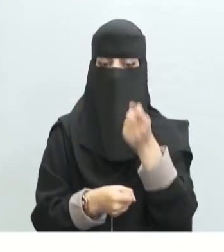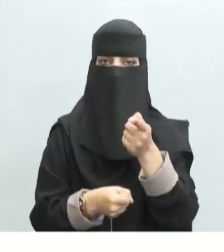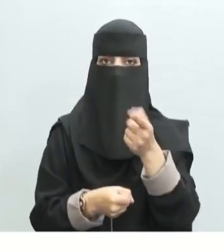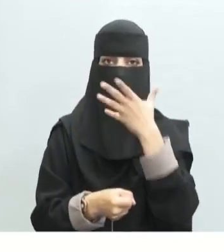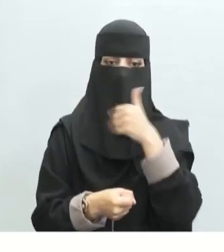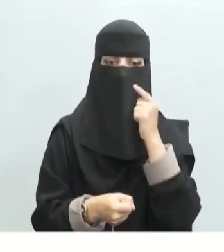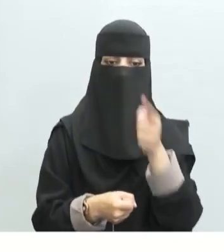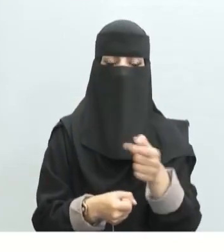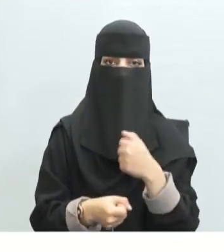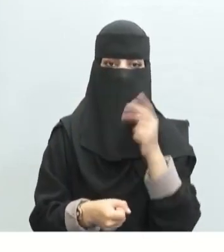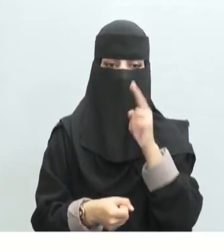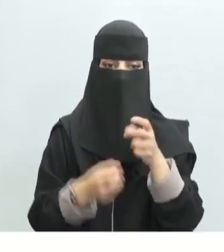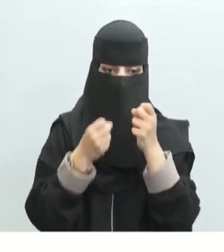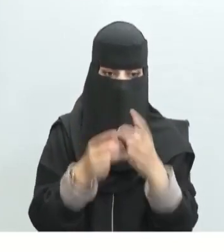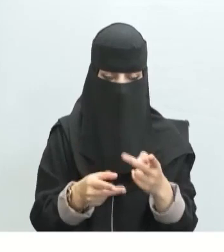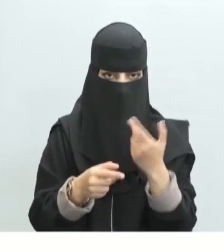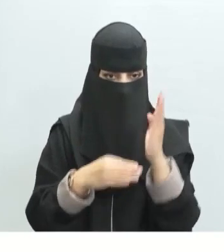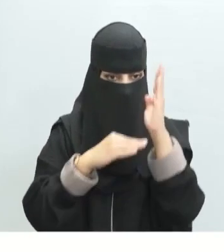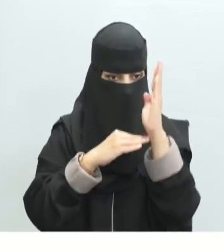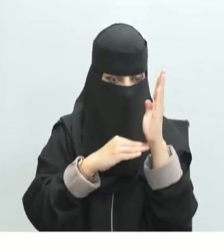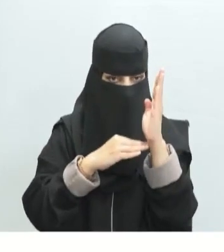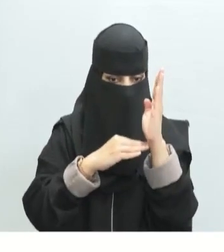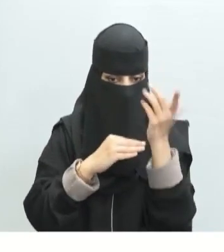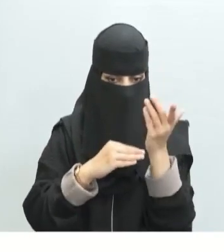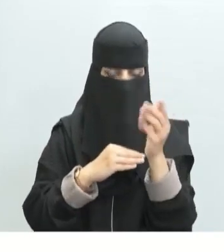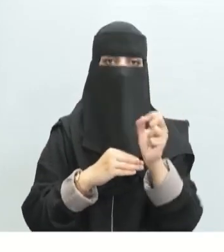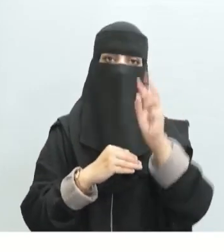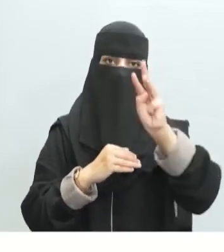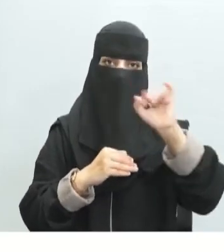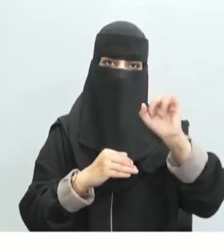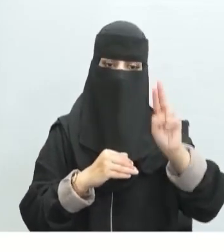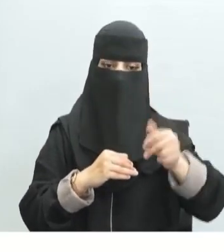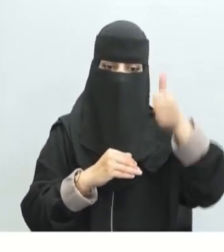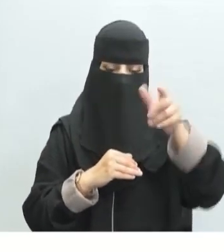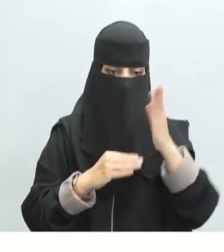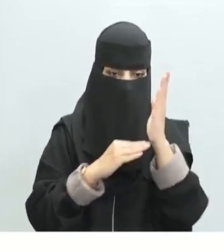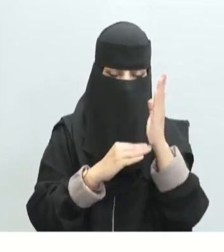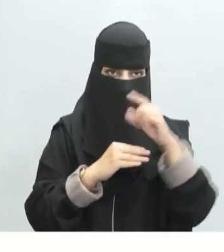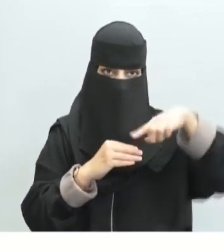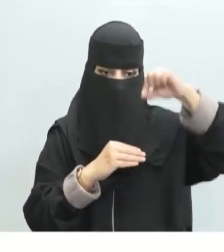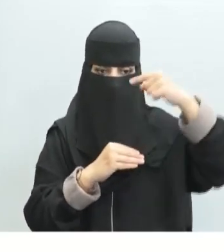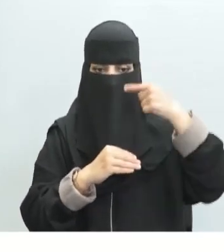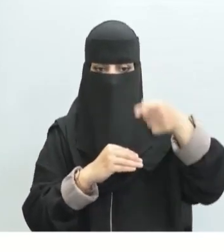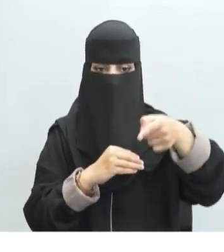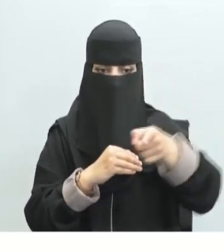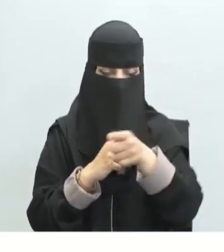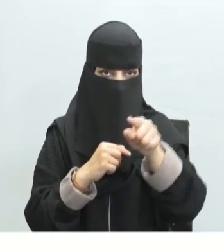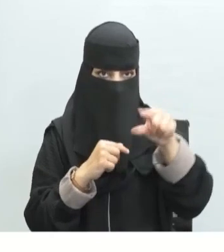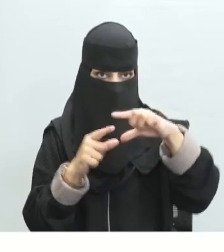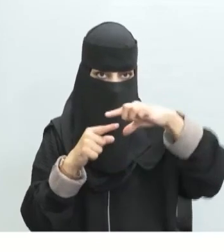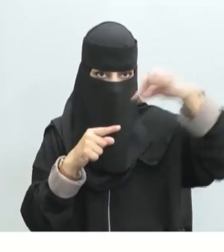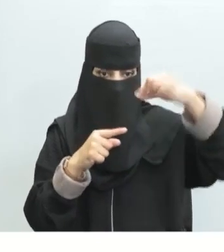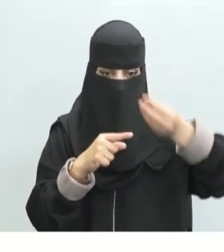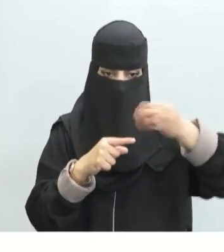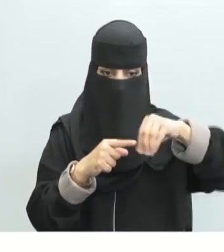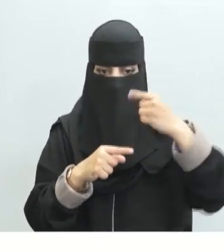الشكل انا عندي ابتداء زاويه يتا الزاويه يتا هي زاويه حاده في هذا الم مثلث